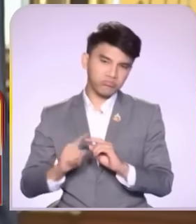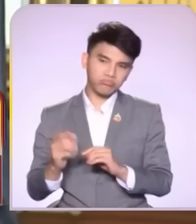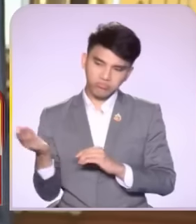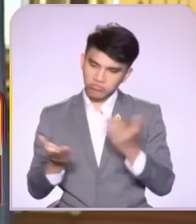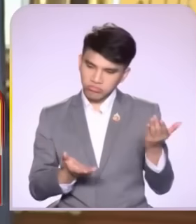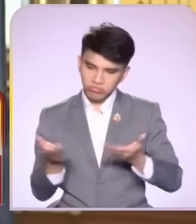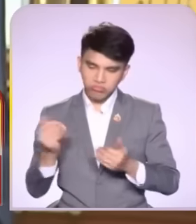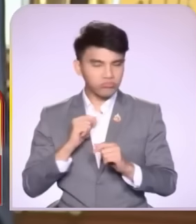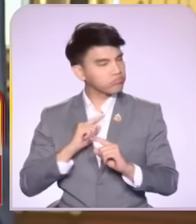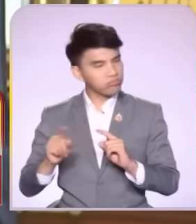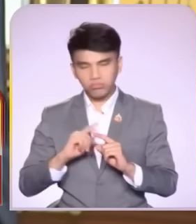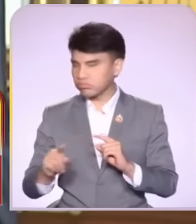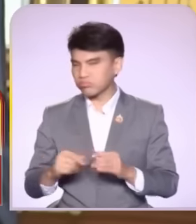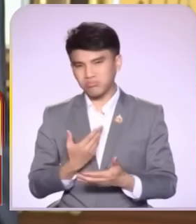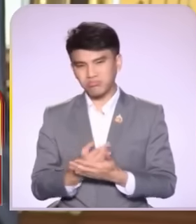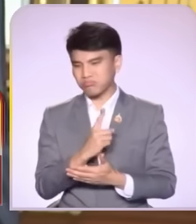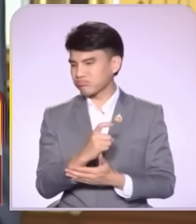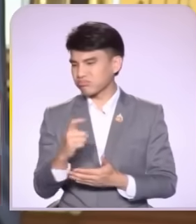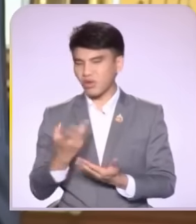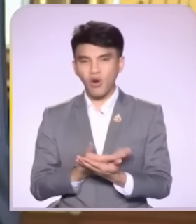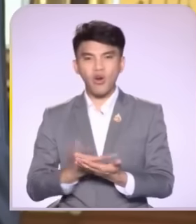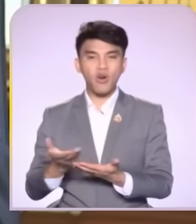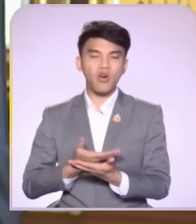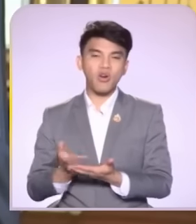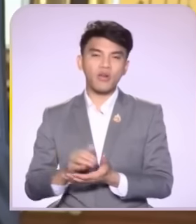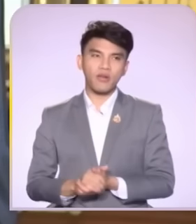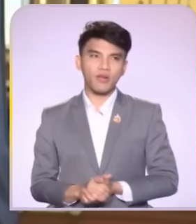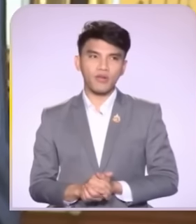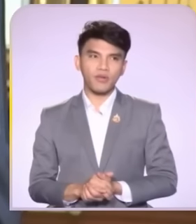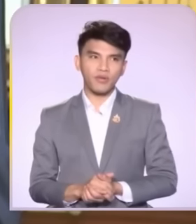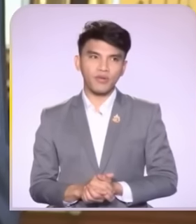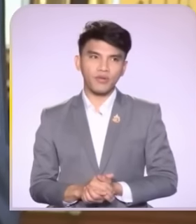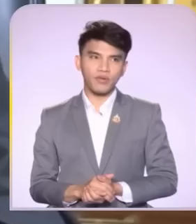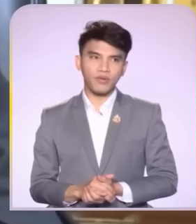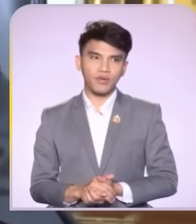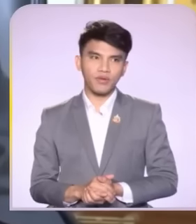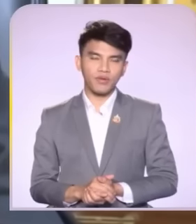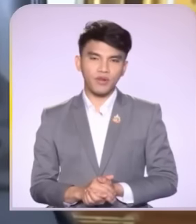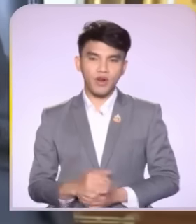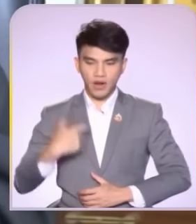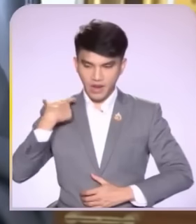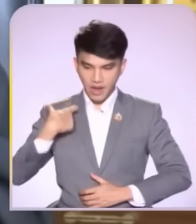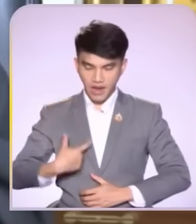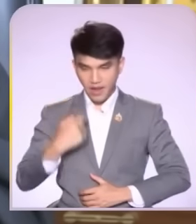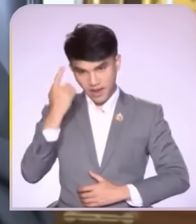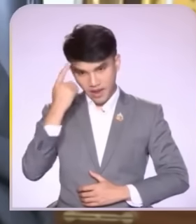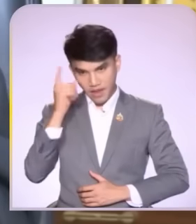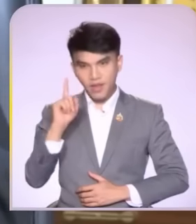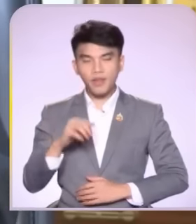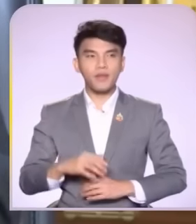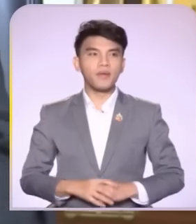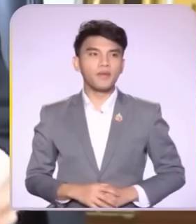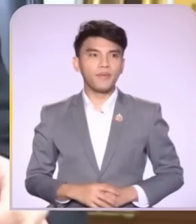ชักจูงโน้มน้าวหวานล้อมให้เสียเงินเสียทองซื้อสินค้า คุณผู้ชมนี่คือมุมมองของทนายความ อาจารย์เดชา